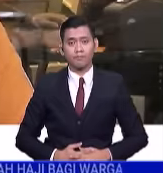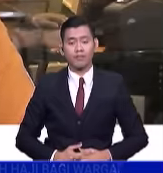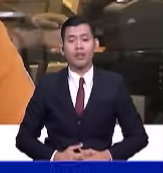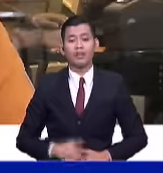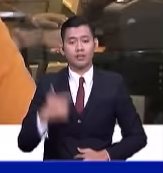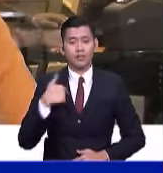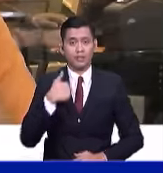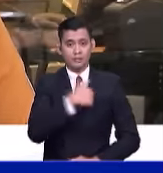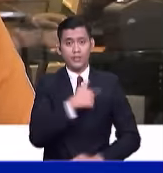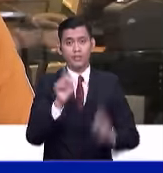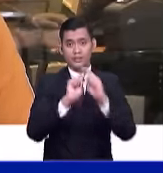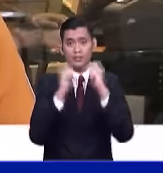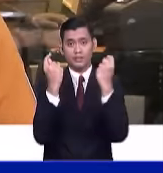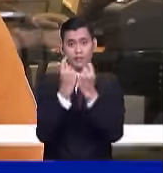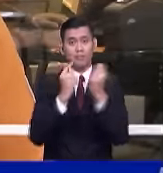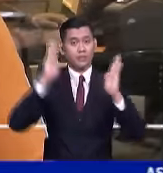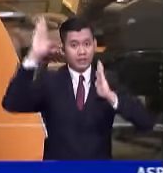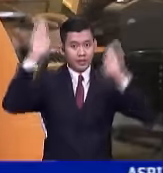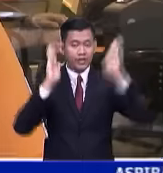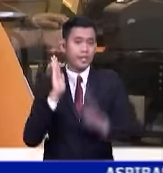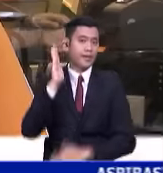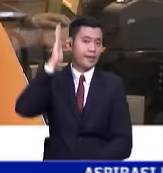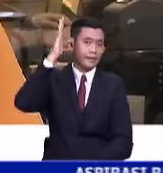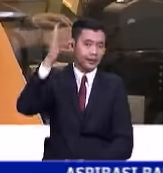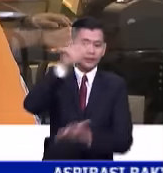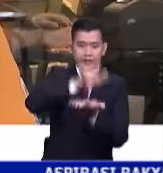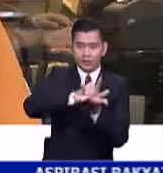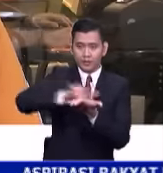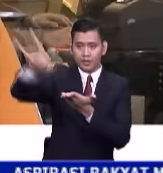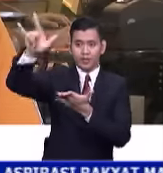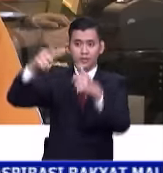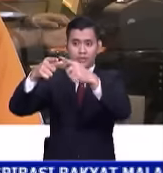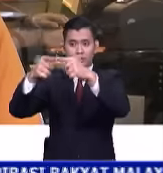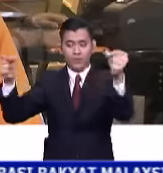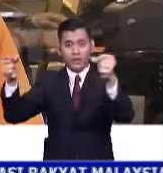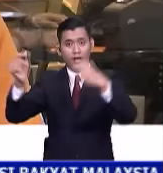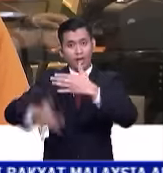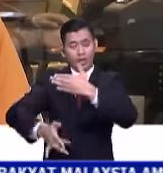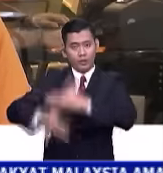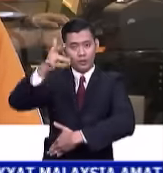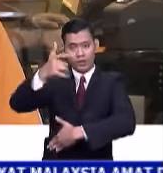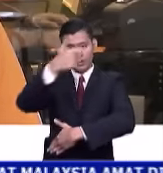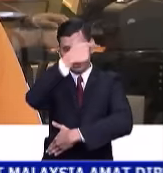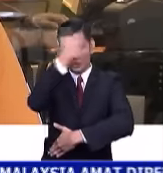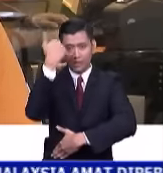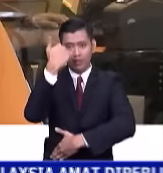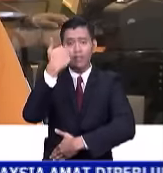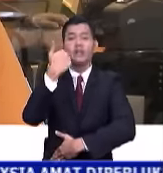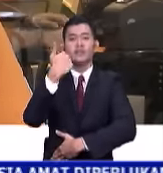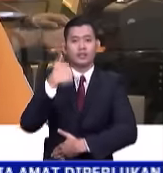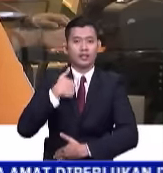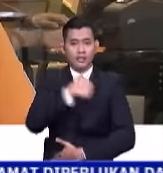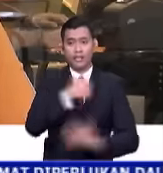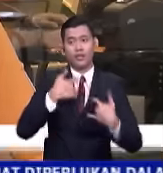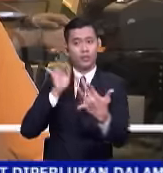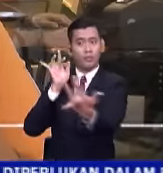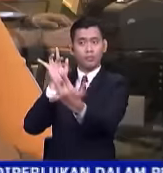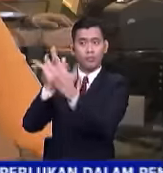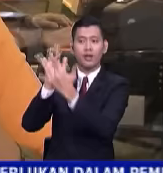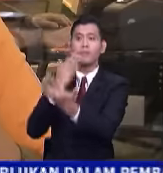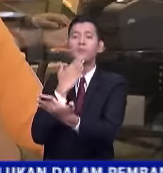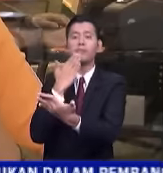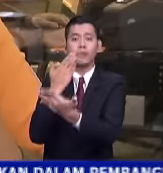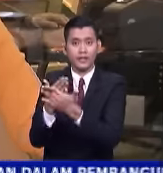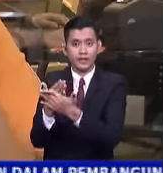Kami kontijen akan pergi awal kerana hubungan yang kita ada dengan Datuk Bandar Miyoshi itu memberikan segala